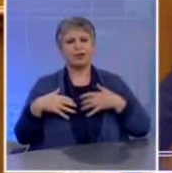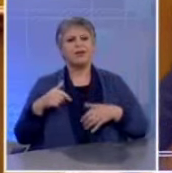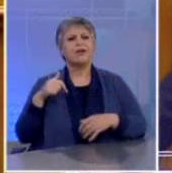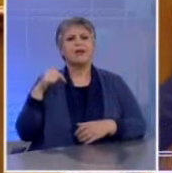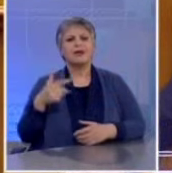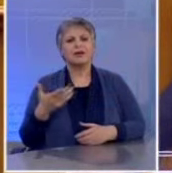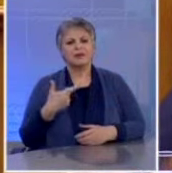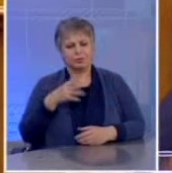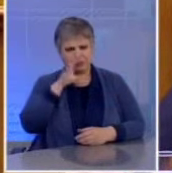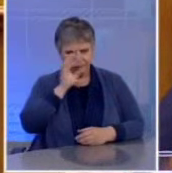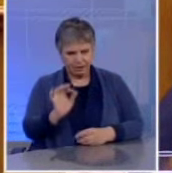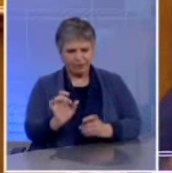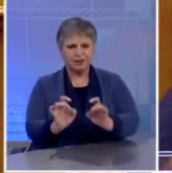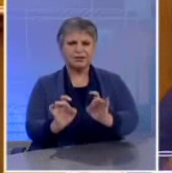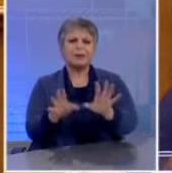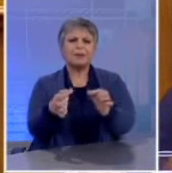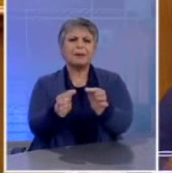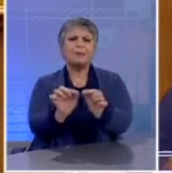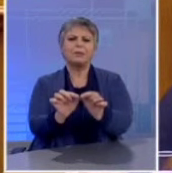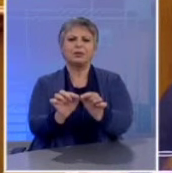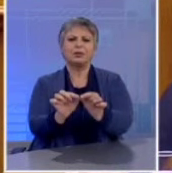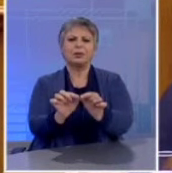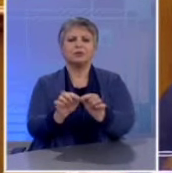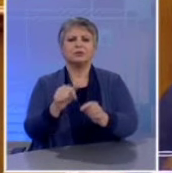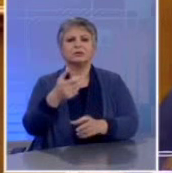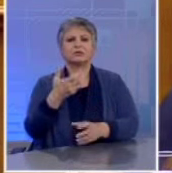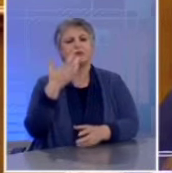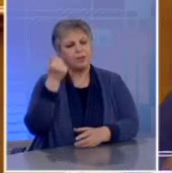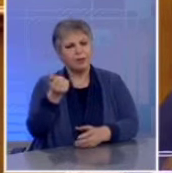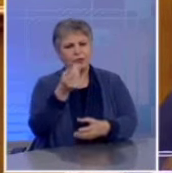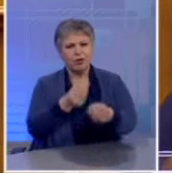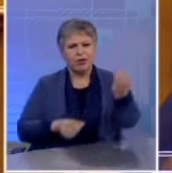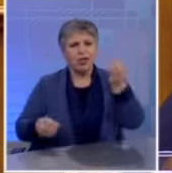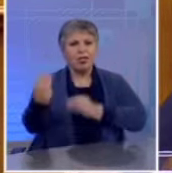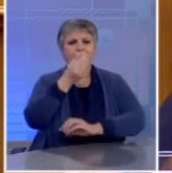πτέσματα μπροστά στα έσχη που ακολουθούν